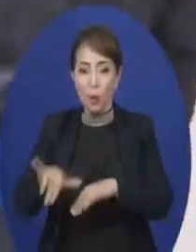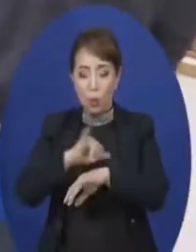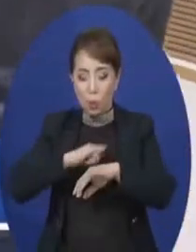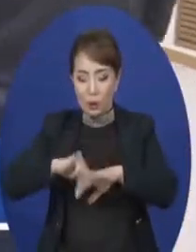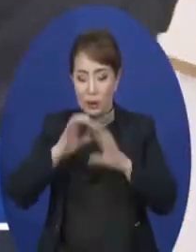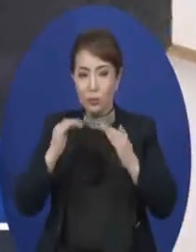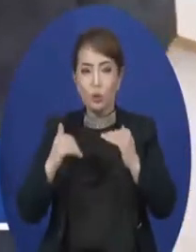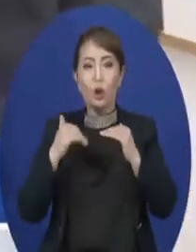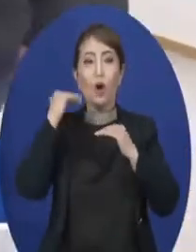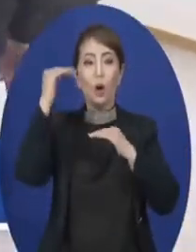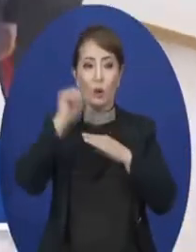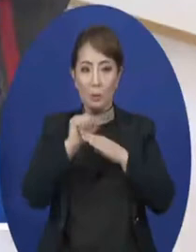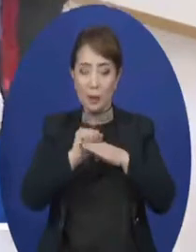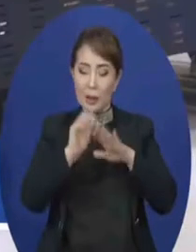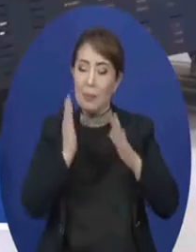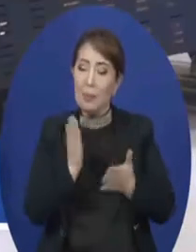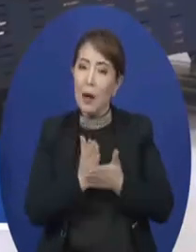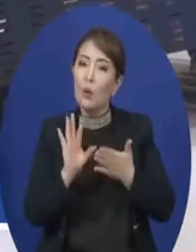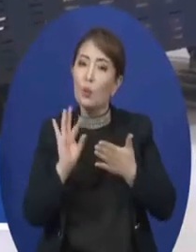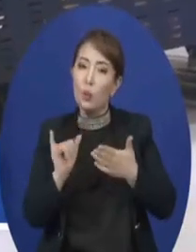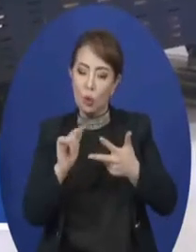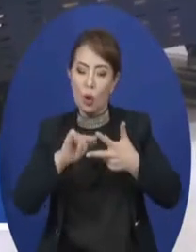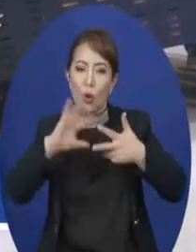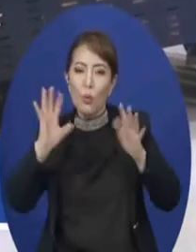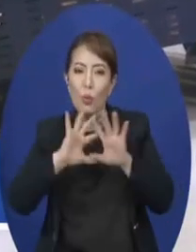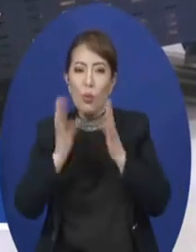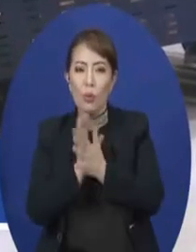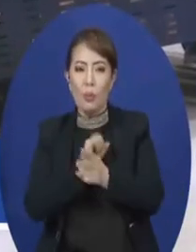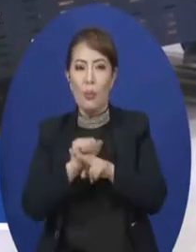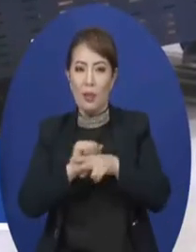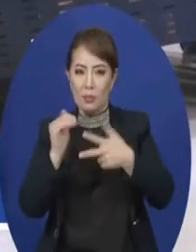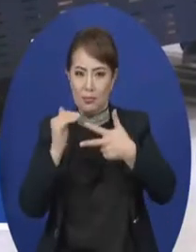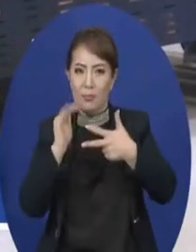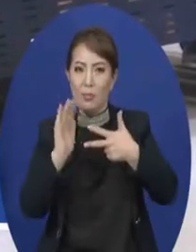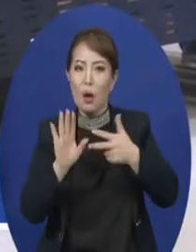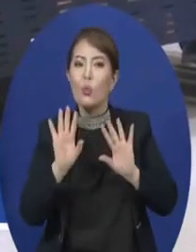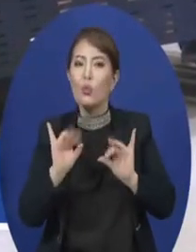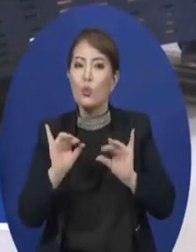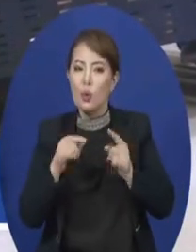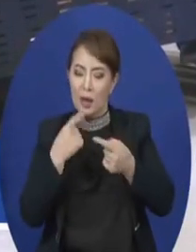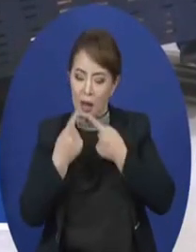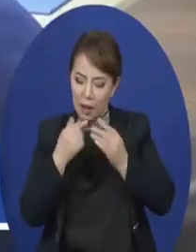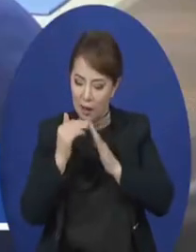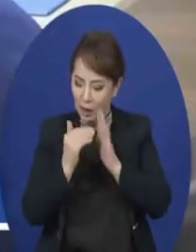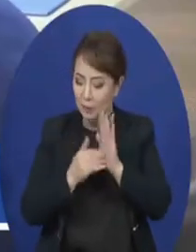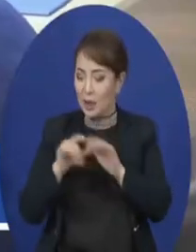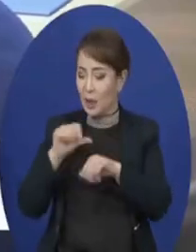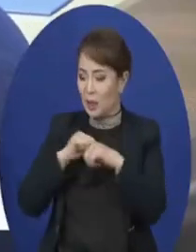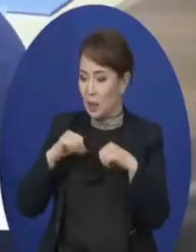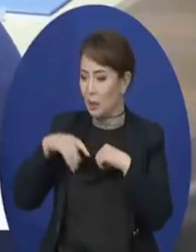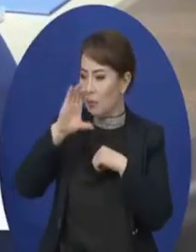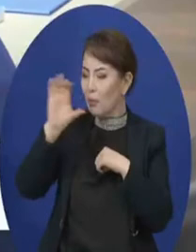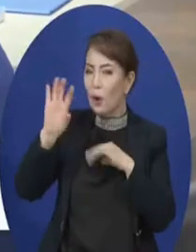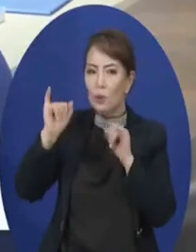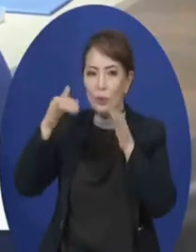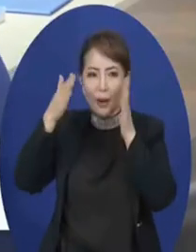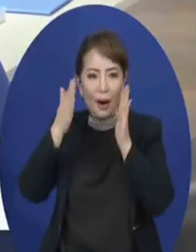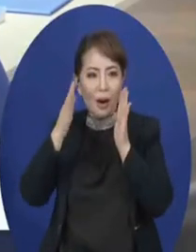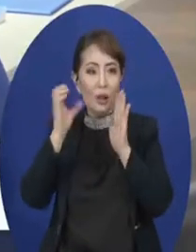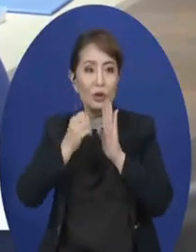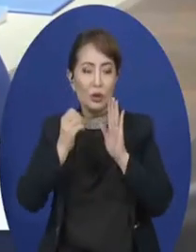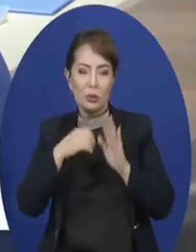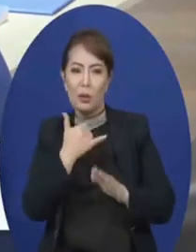Улсын хэмжээнд өндөржүүлсэн бэлэн байдал бүх нийтийн бэлэн байдал гэж яг юу хэлээд байна вэ? Иргэн айл өрх аж ахуй нэгж төрийн байгууллага нь юунд анхаарах юм бэ